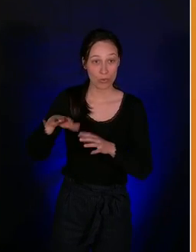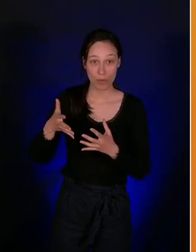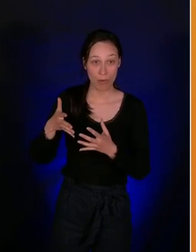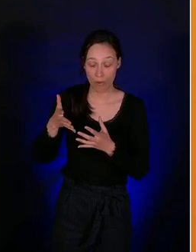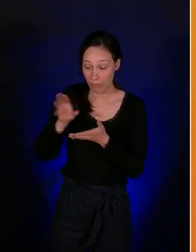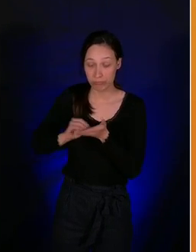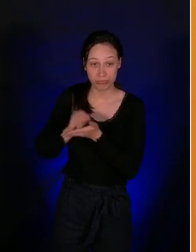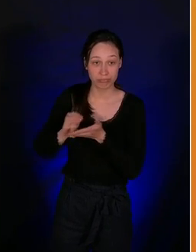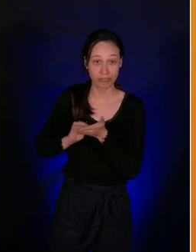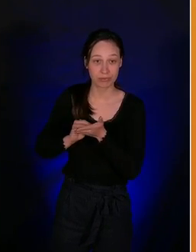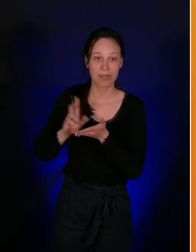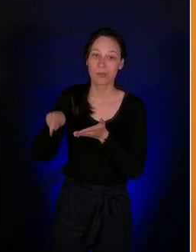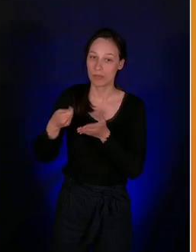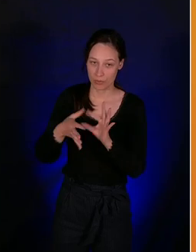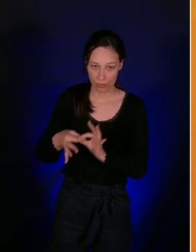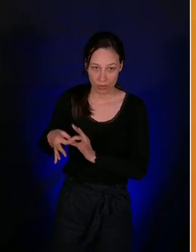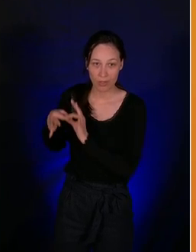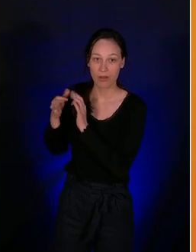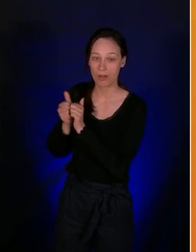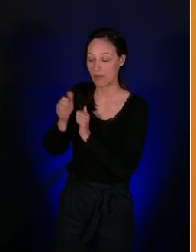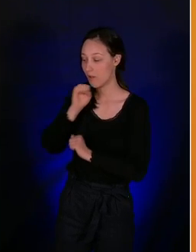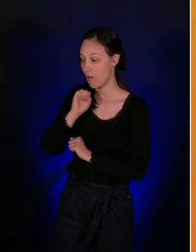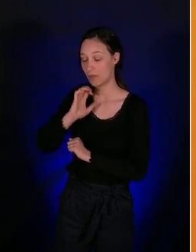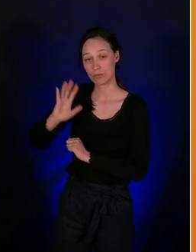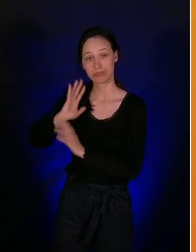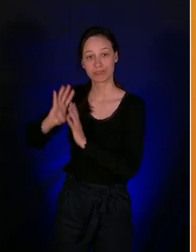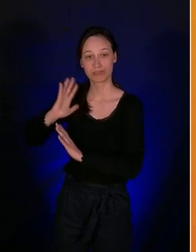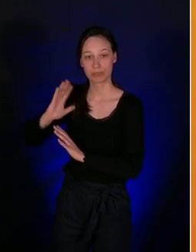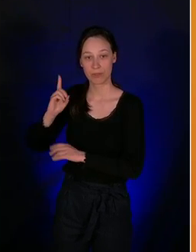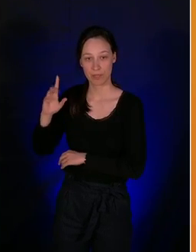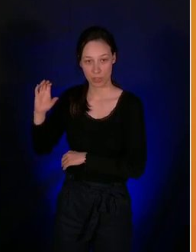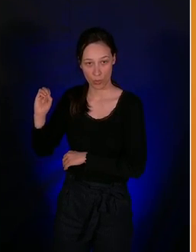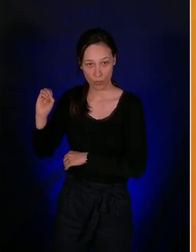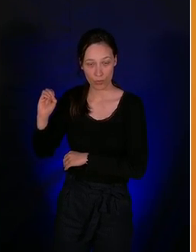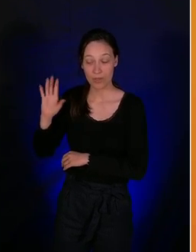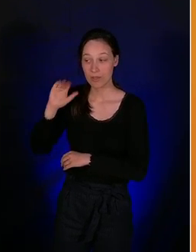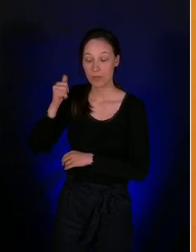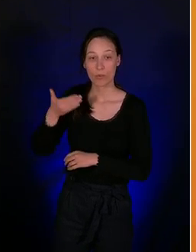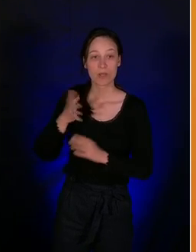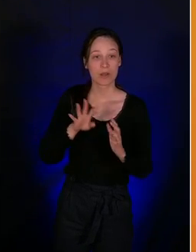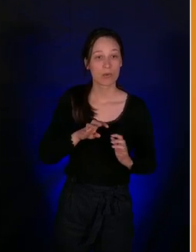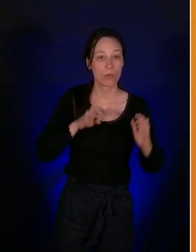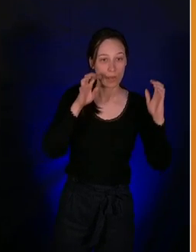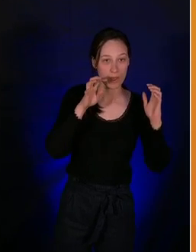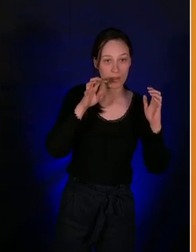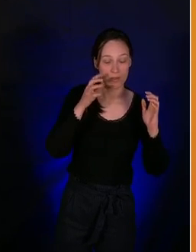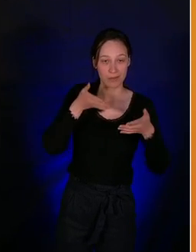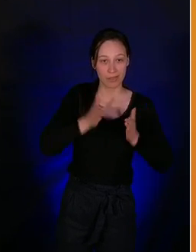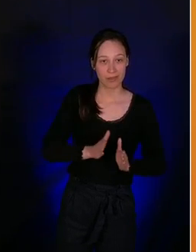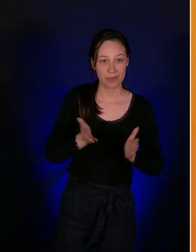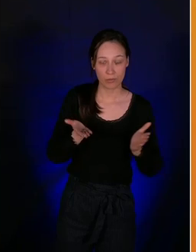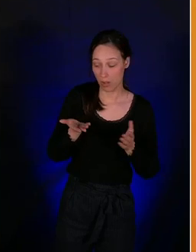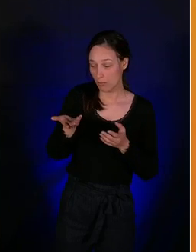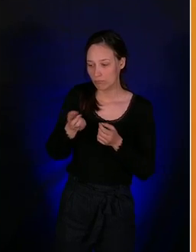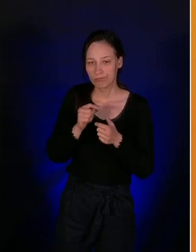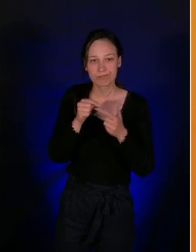des autres textes d'orientation des précédents congrès. C'est pourquoi la Commission a fait le choix de ne pas retenir certains amendements qui